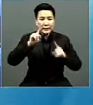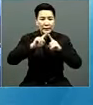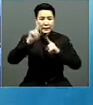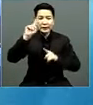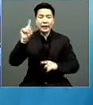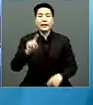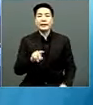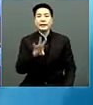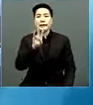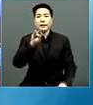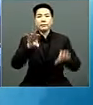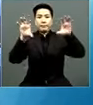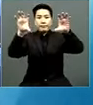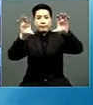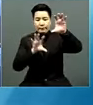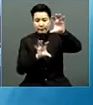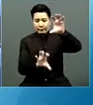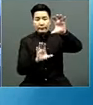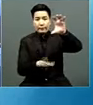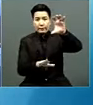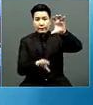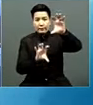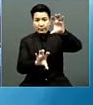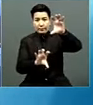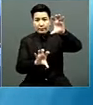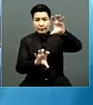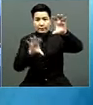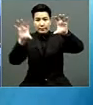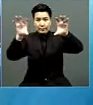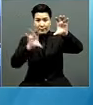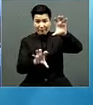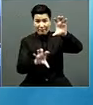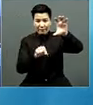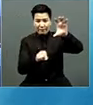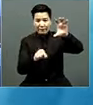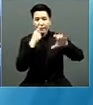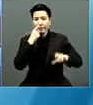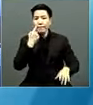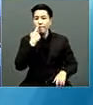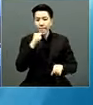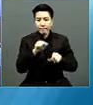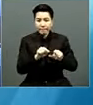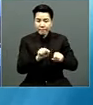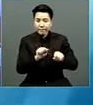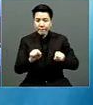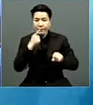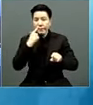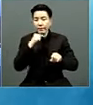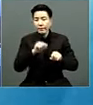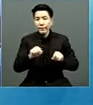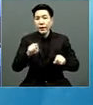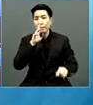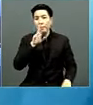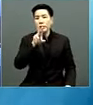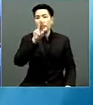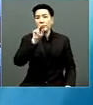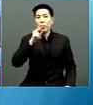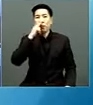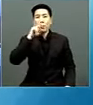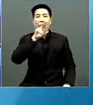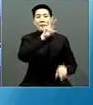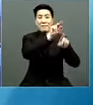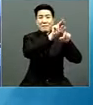คือ 70% ขึ้นไปจะเห็นนะครับว่าเส้นสีประเนี่ยนะครับสีแดงๆอยู่ตรงกลางเส้นประถ้า 30% อยู่ขวาบ